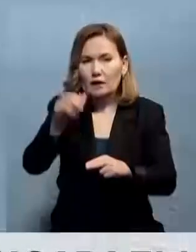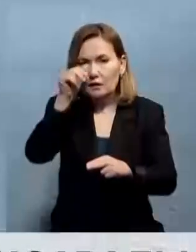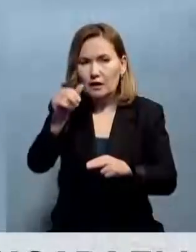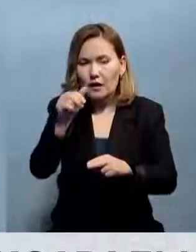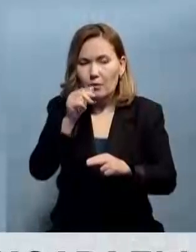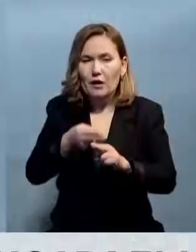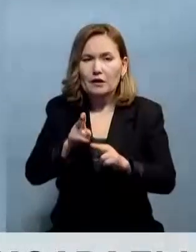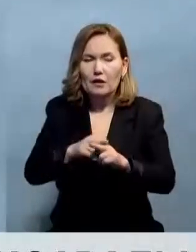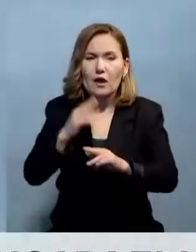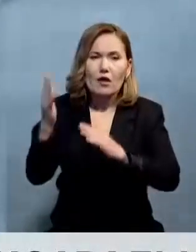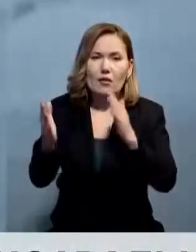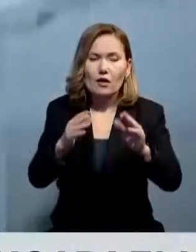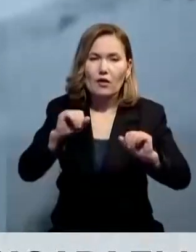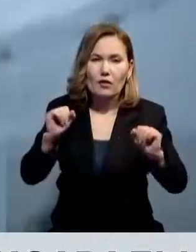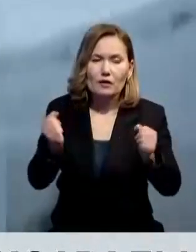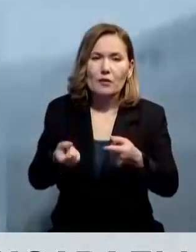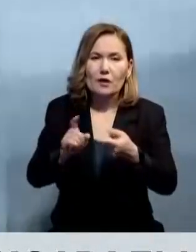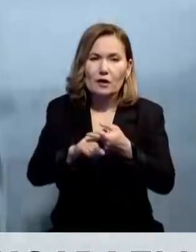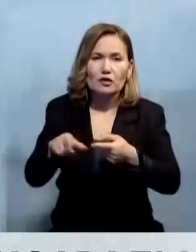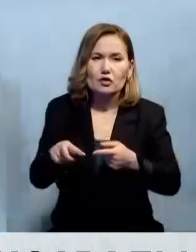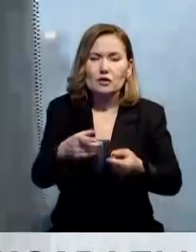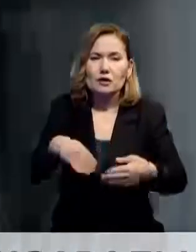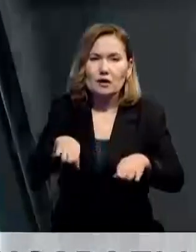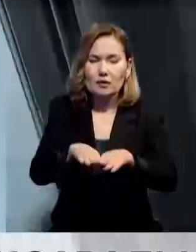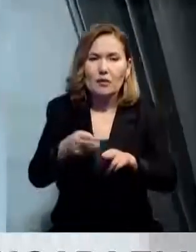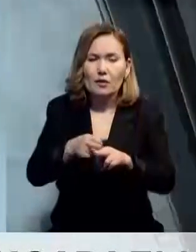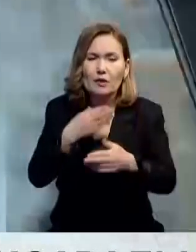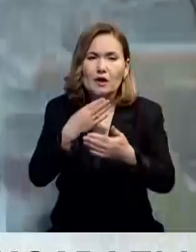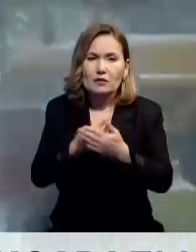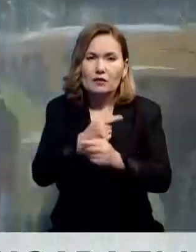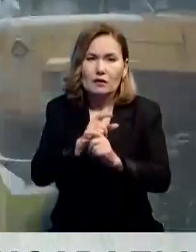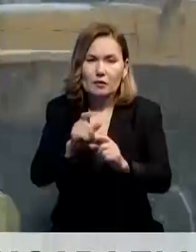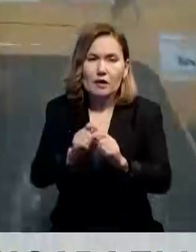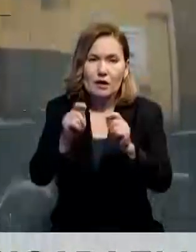қолайсыздығынан бірнеше рет жабылды. Эльмира Ахметова, Жігер Бабаханов, Өскемен, хабар 24.